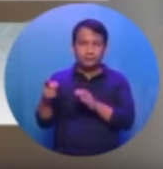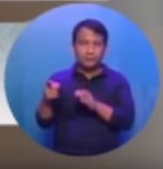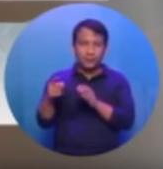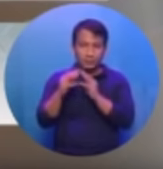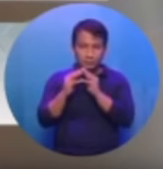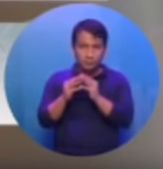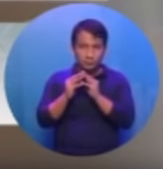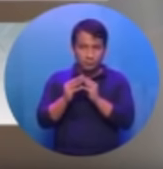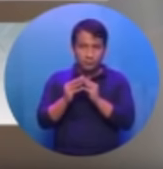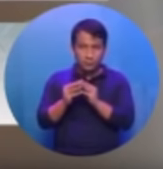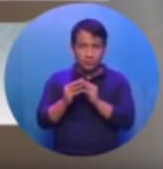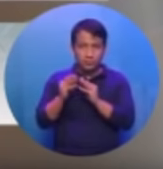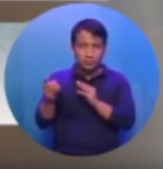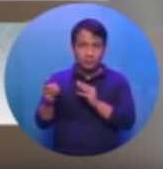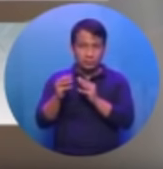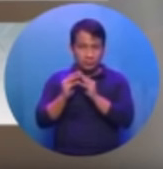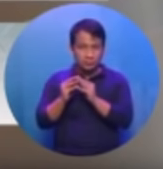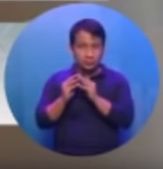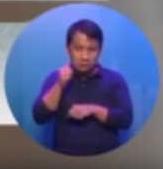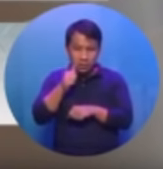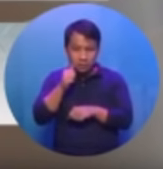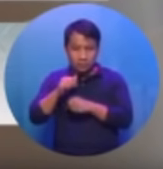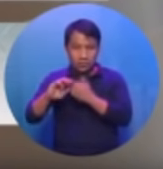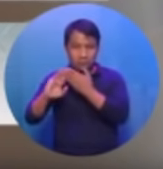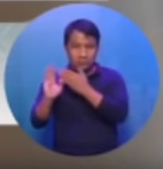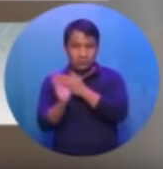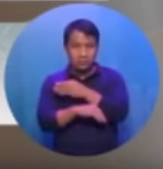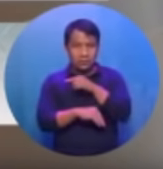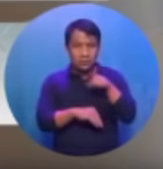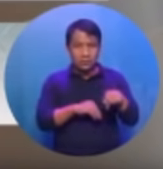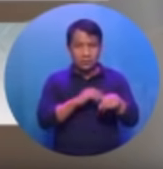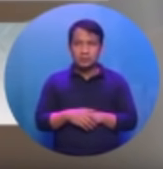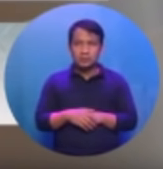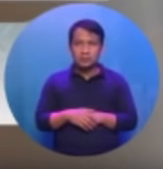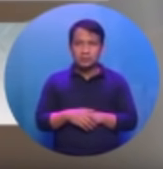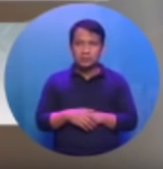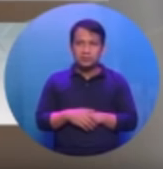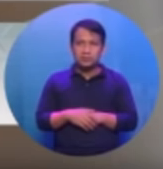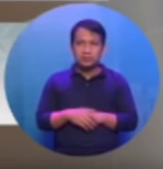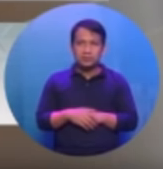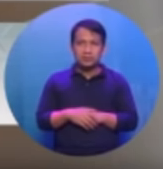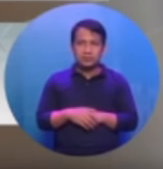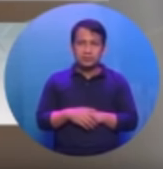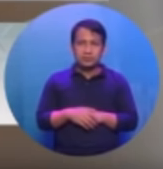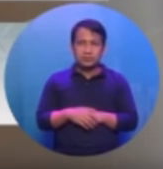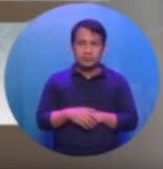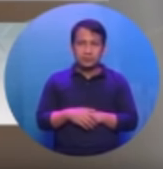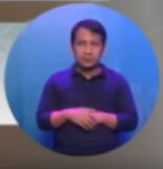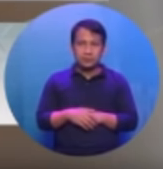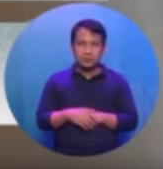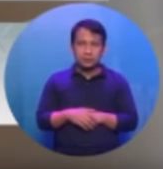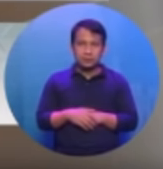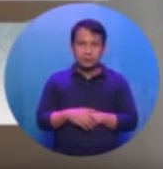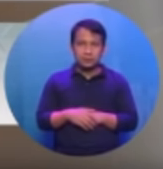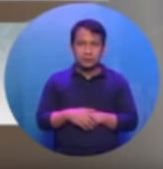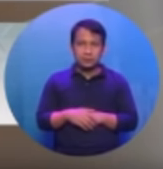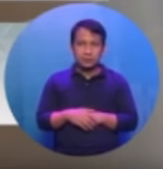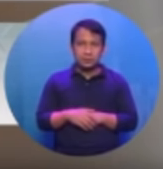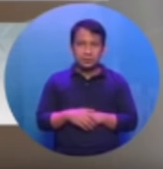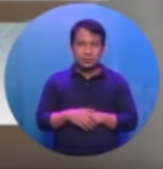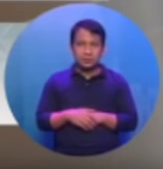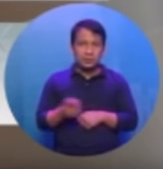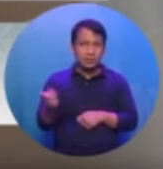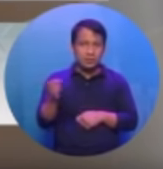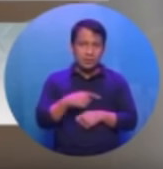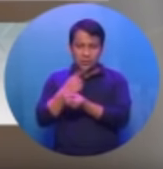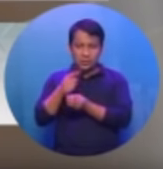country. Hindi ko konsinti niya na siya po'y mapadeport. Ano pa mong gusto niyo mangyari, sir? Opo, sir. Deportation po, sir. Deportation, saka po